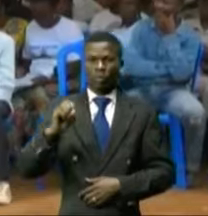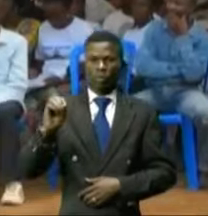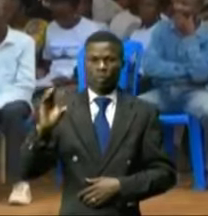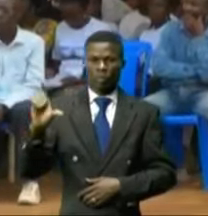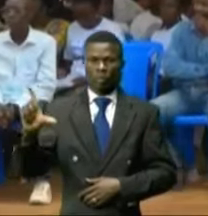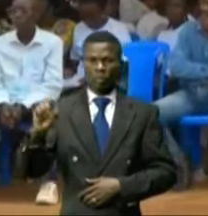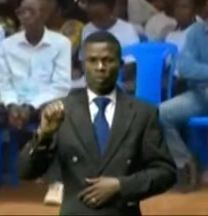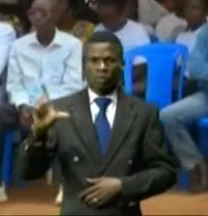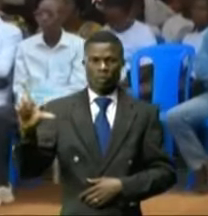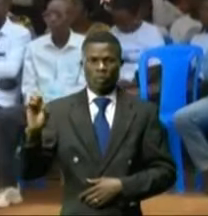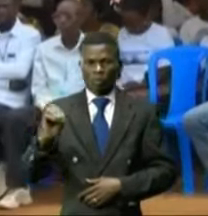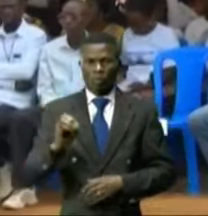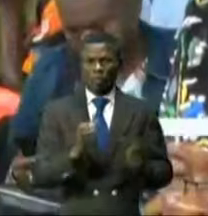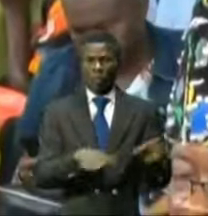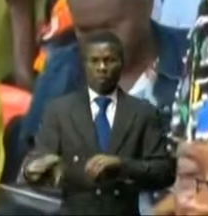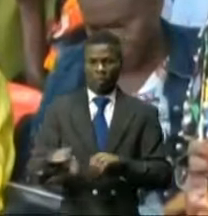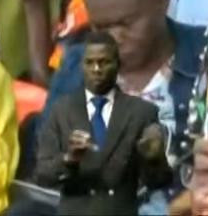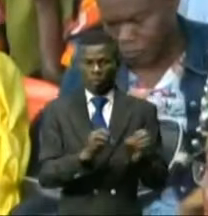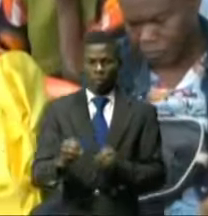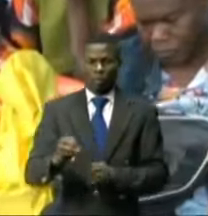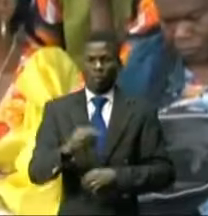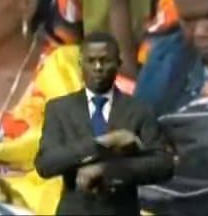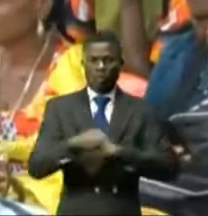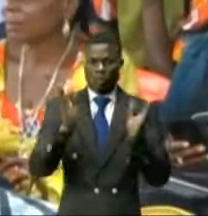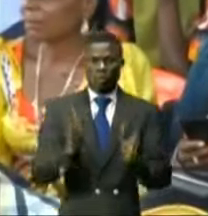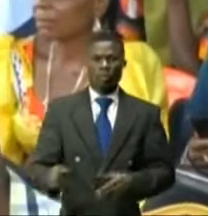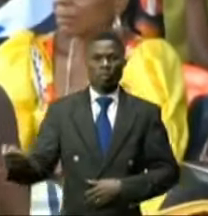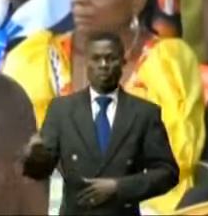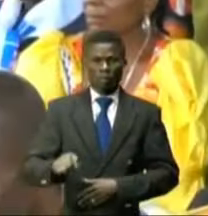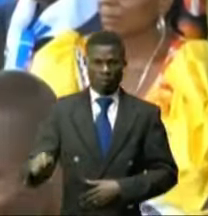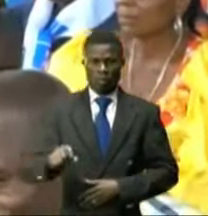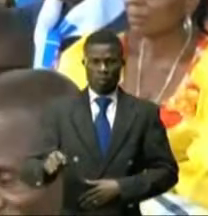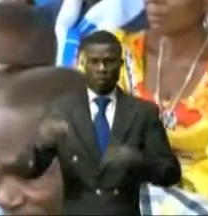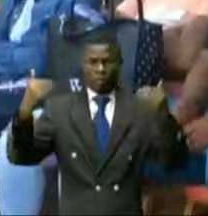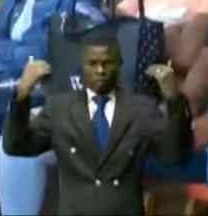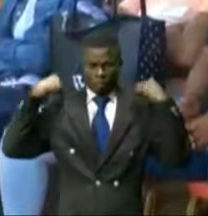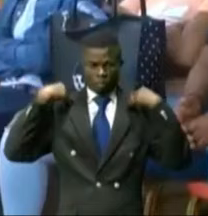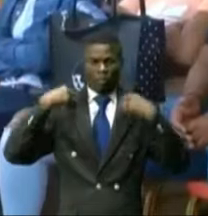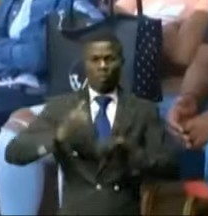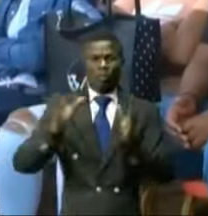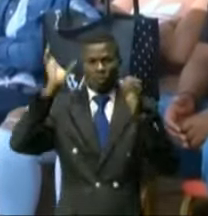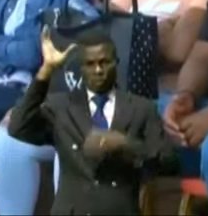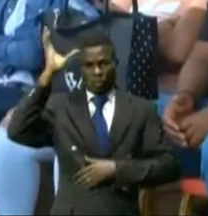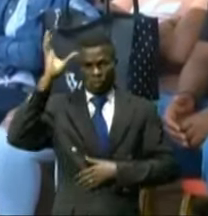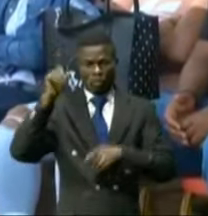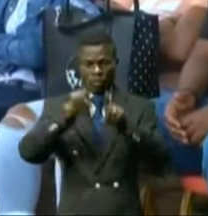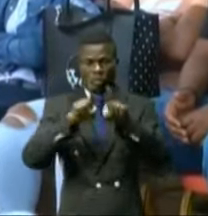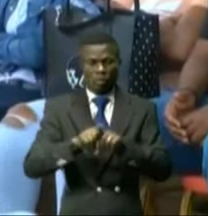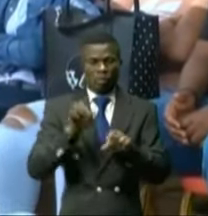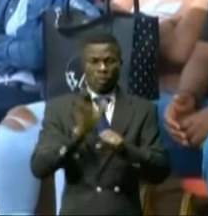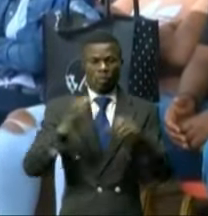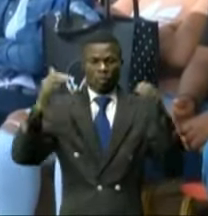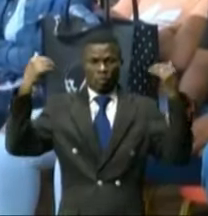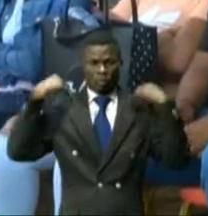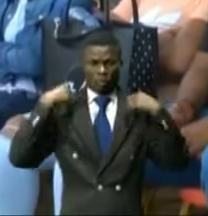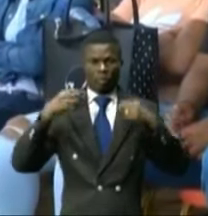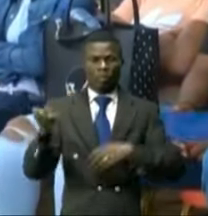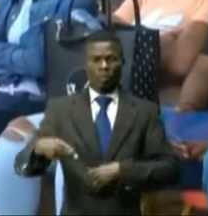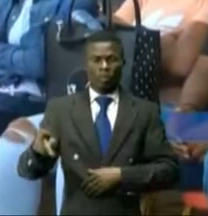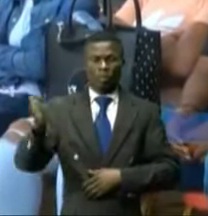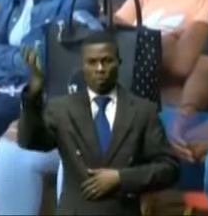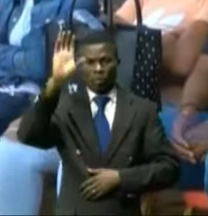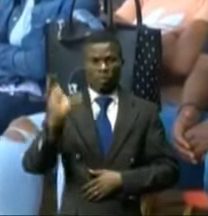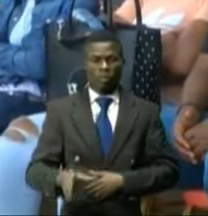activité s'est déroulée en présence de l'administrateur du territoire, des autorités coutumières et de plusieurs autorités de la province du